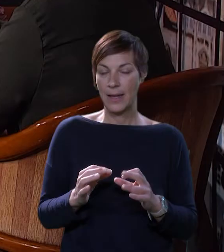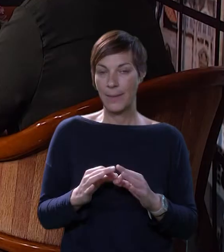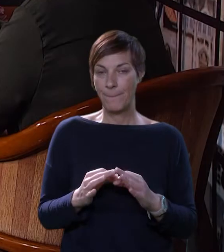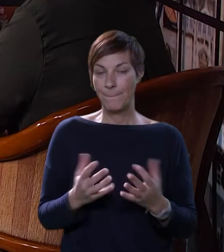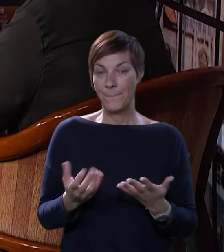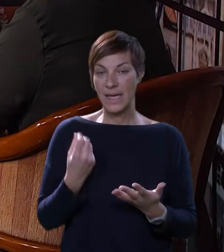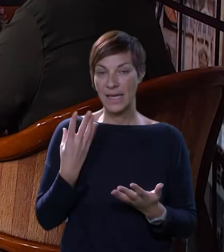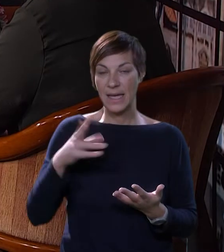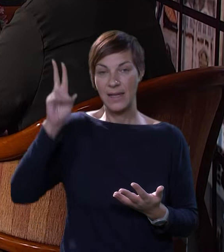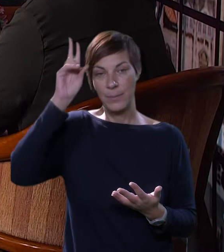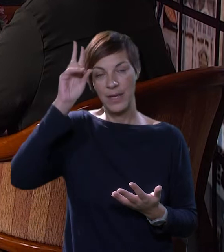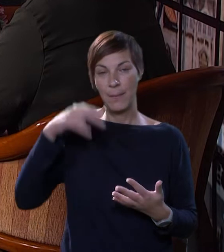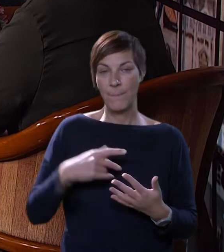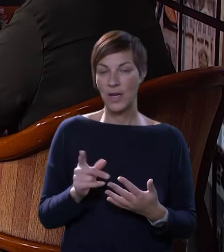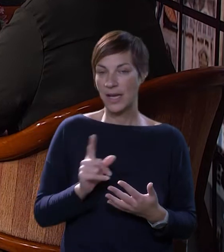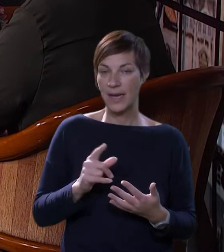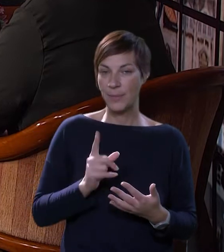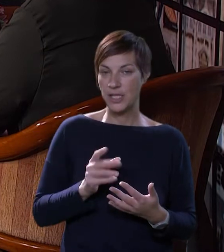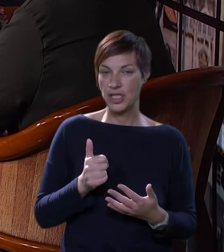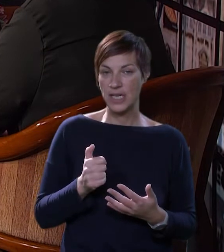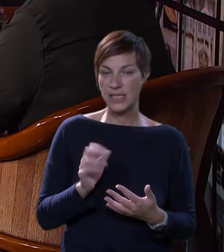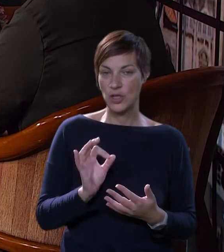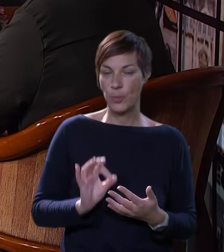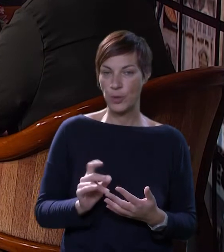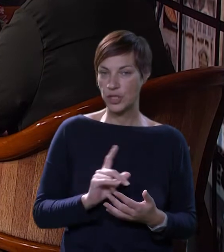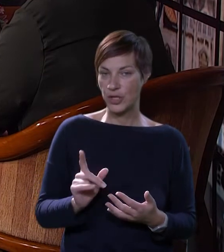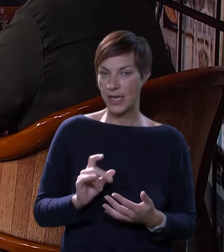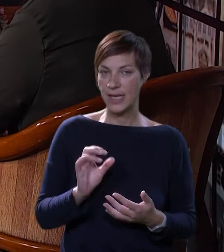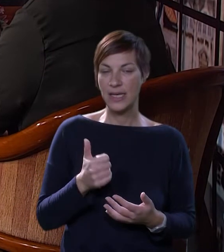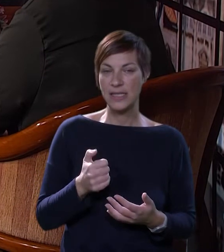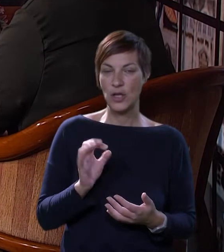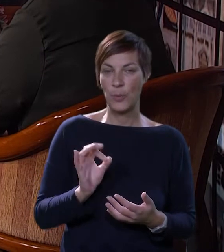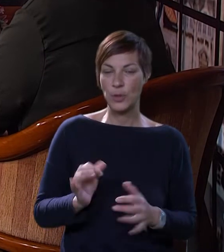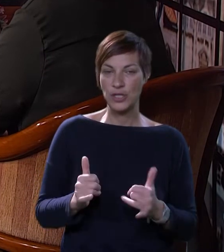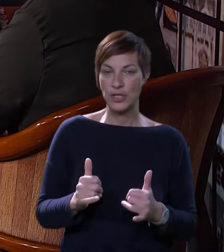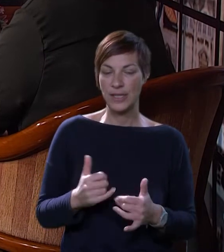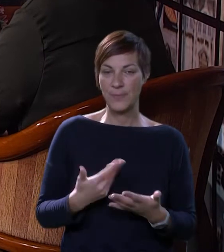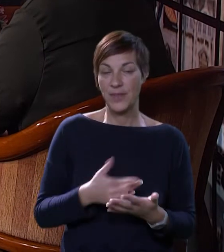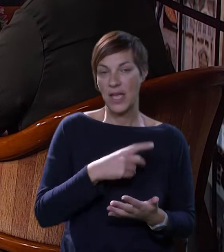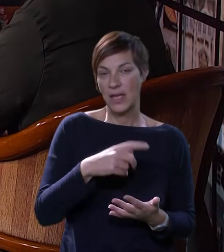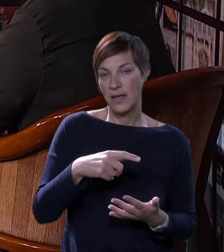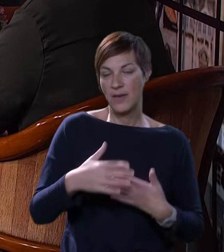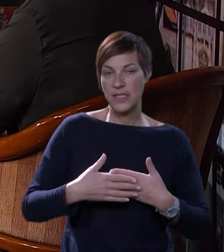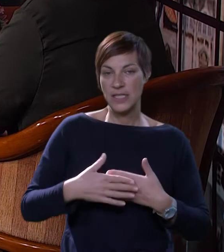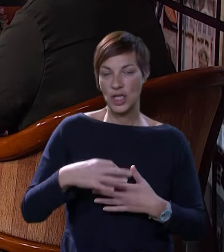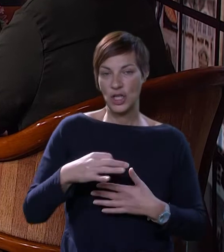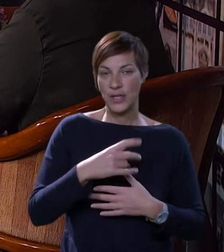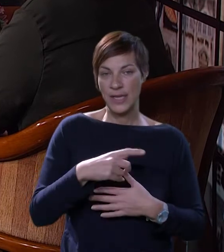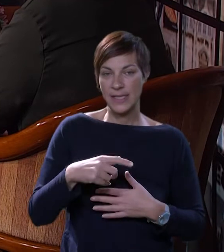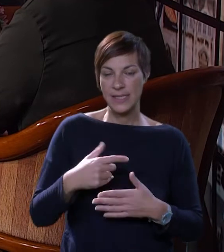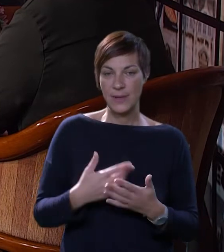Pa evo, kad bih mogla, ne bih ništa rekla 100% ne ili 100% da, zato što zaista je individualno kod